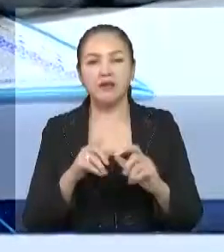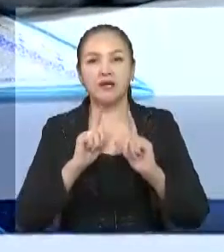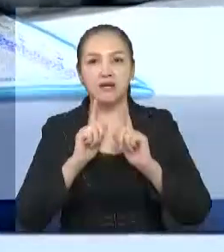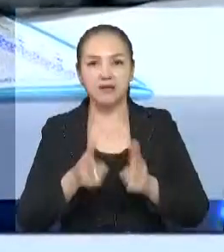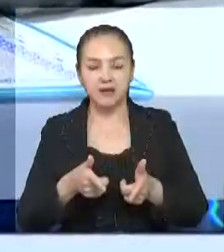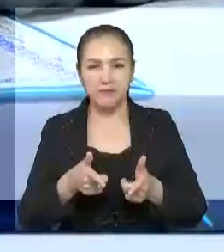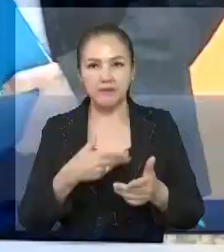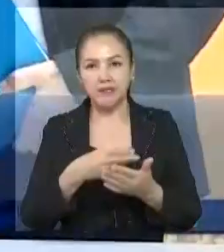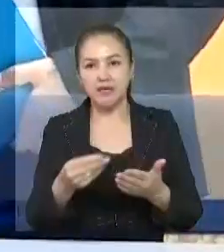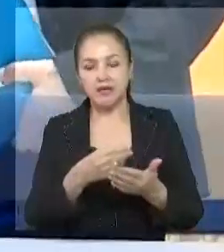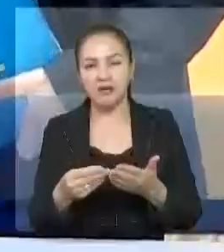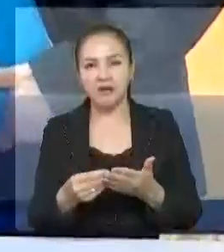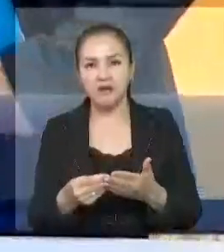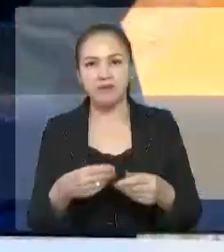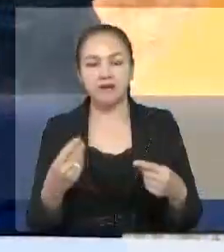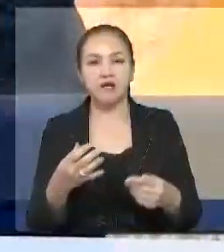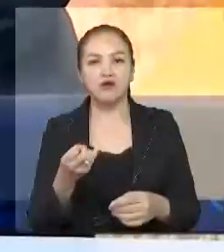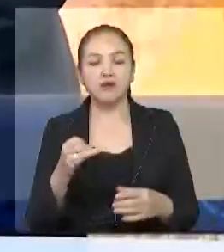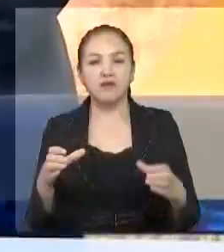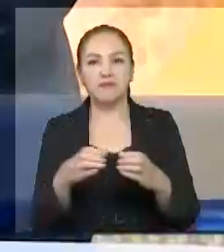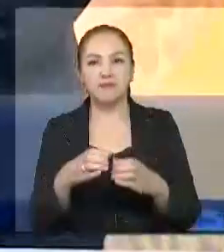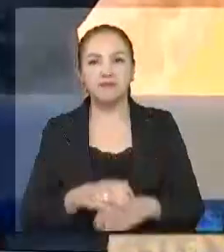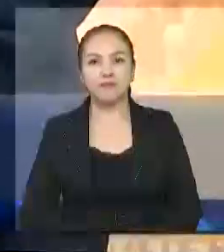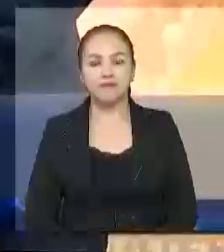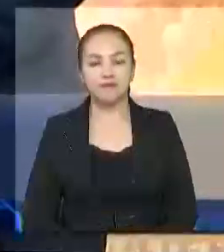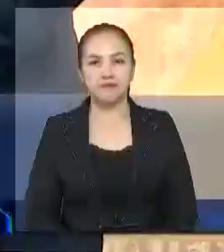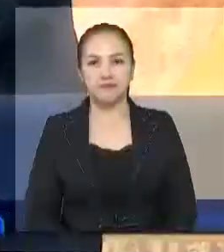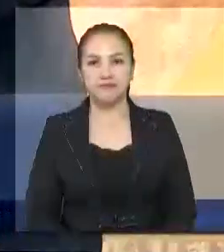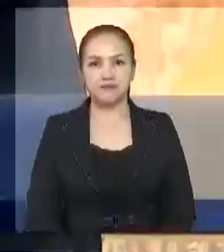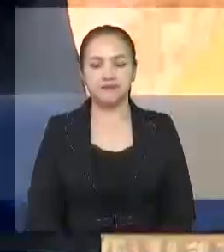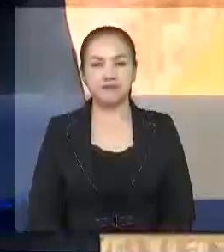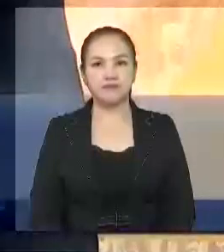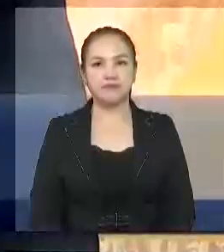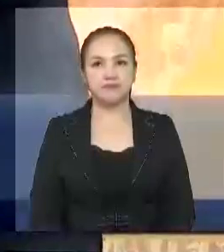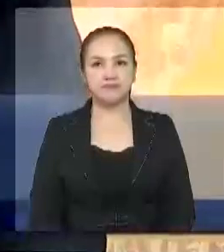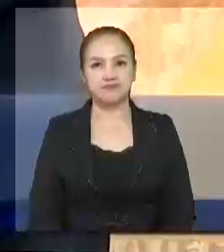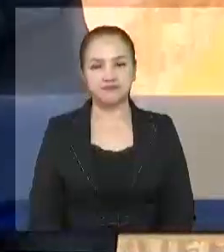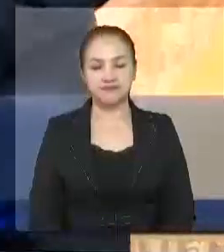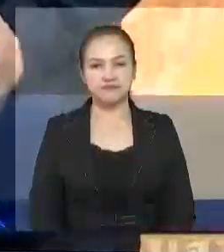согласилось приобретать продукцию, выпущенную в рамках этого проекта. Владимир Федотов, Руслан Ильтаев, телеканал «Актобе».